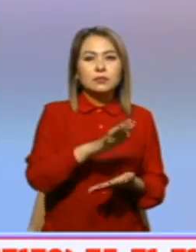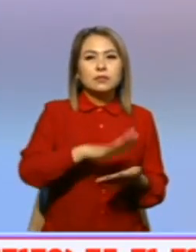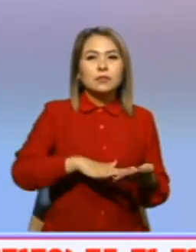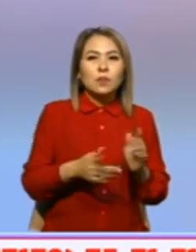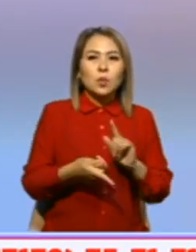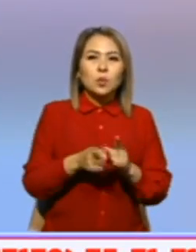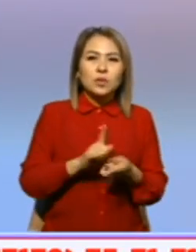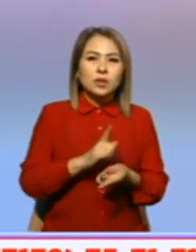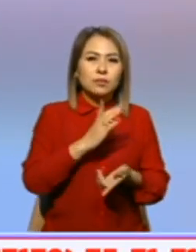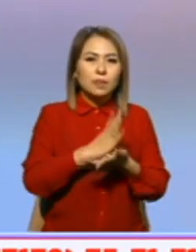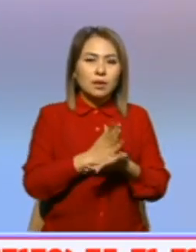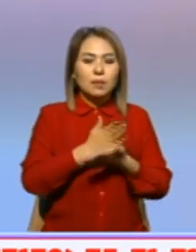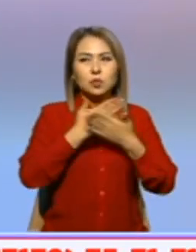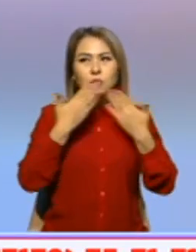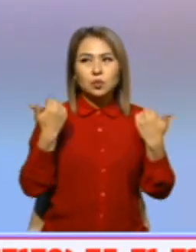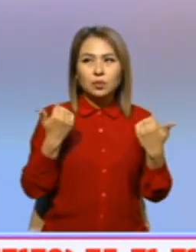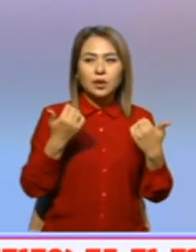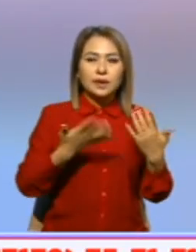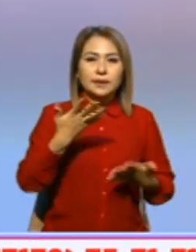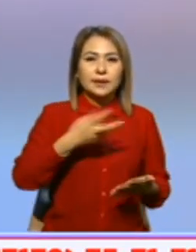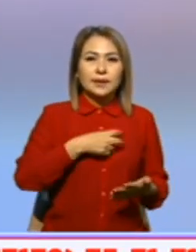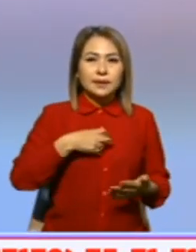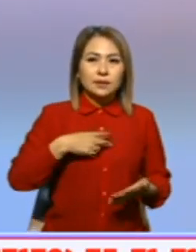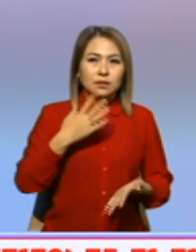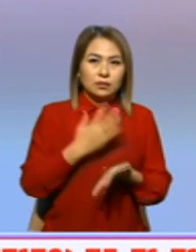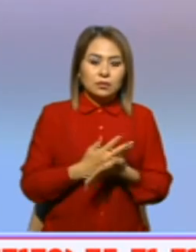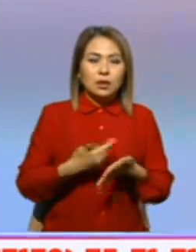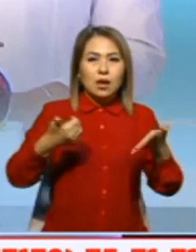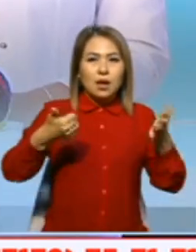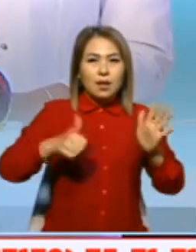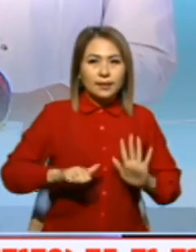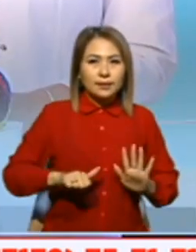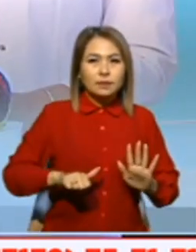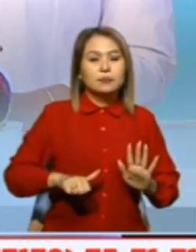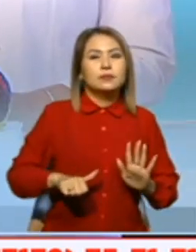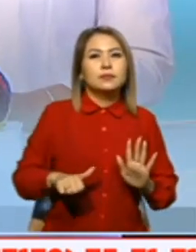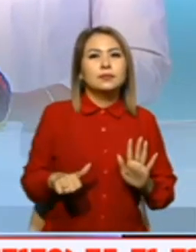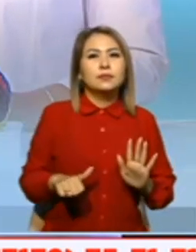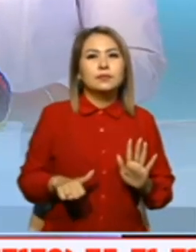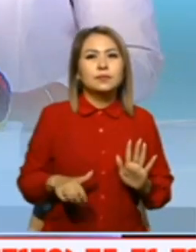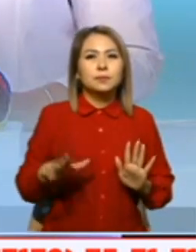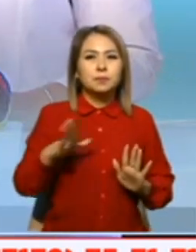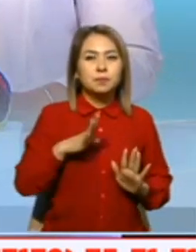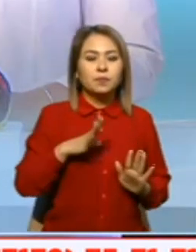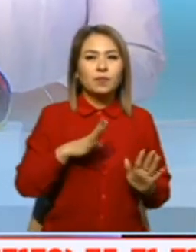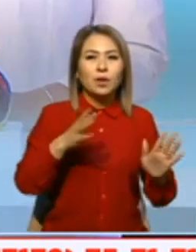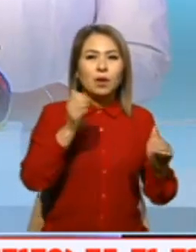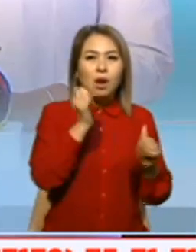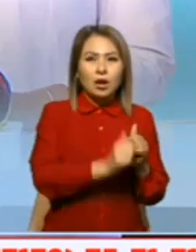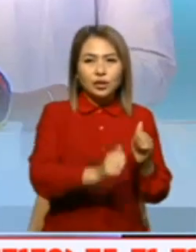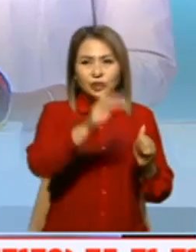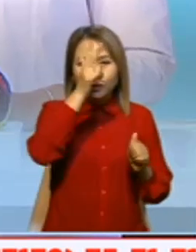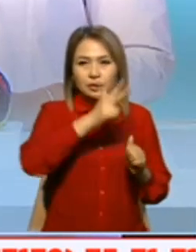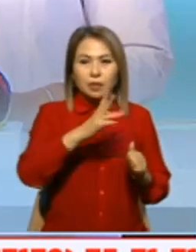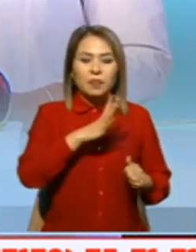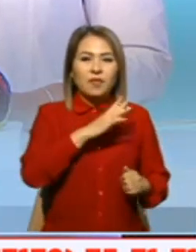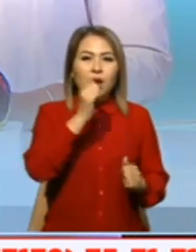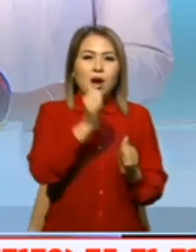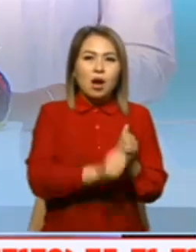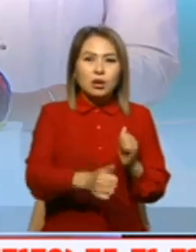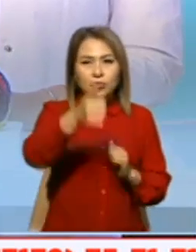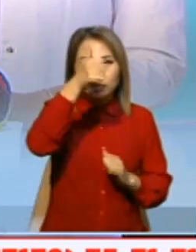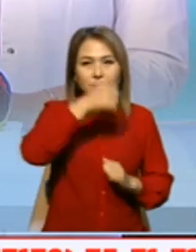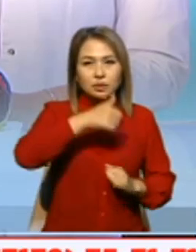қараймыз. Өзгеріс бар ма, жоқ па? Егер де риск болатын болса, алты айында кел деп. Кейбір балдарды біз ежі кварталына қараймыз. Кейбір балдарды ай сайын қарап